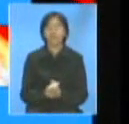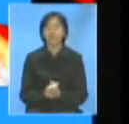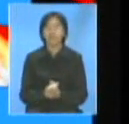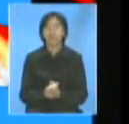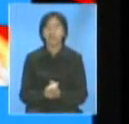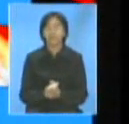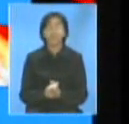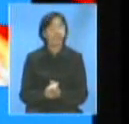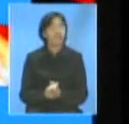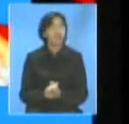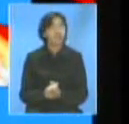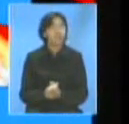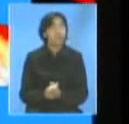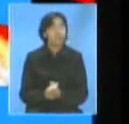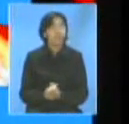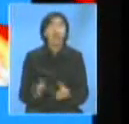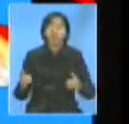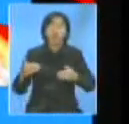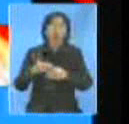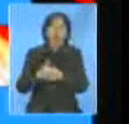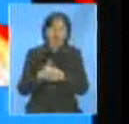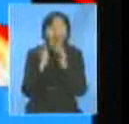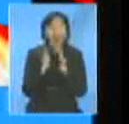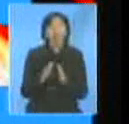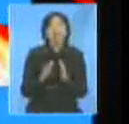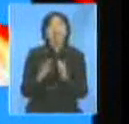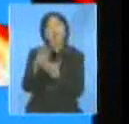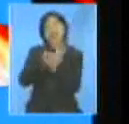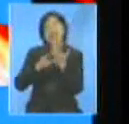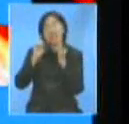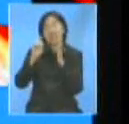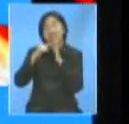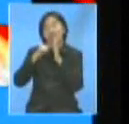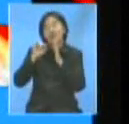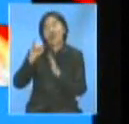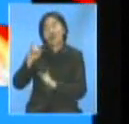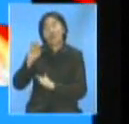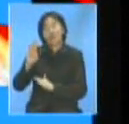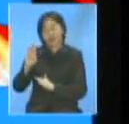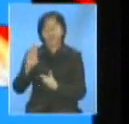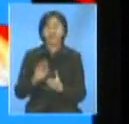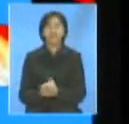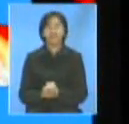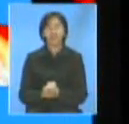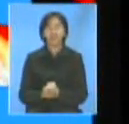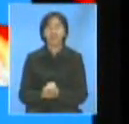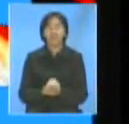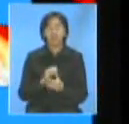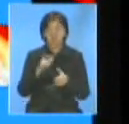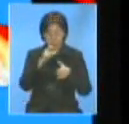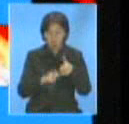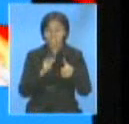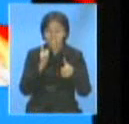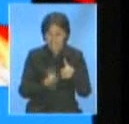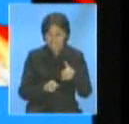ไปกอดคนณดูไบท่านประธานนะนี่คือตัวจริง